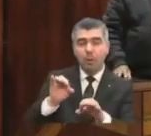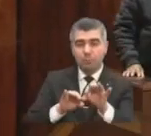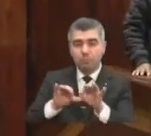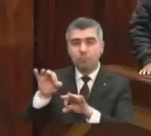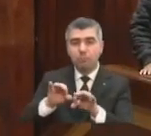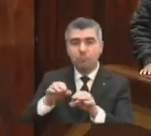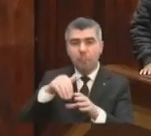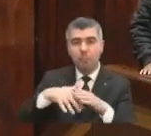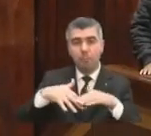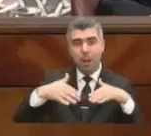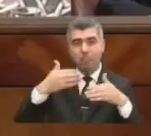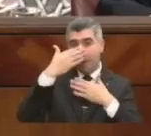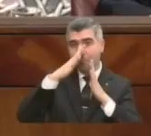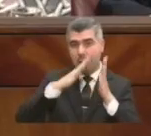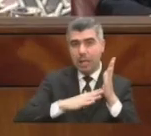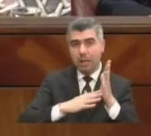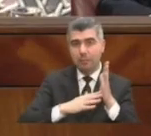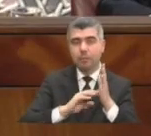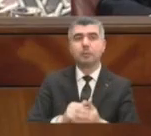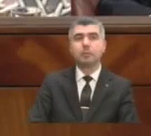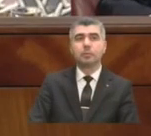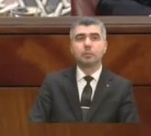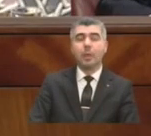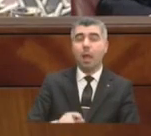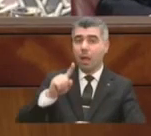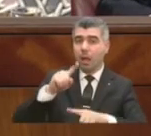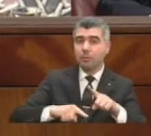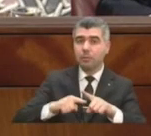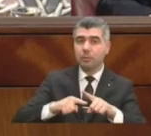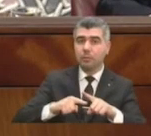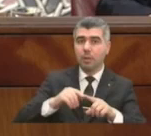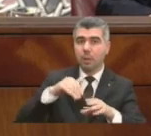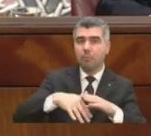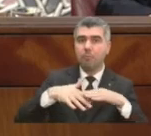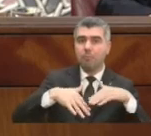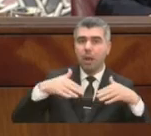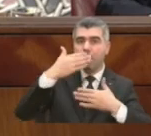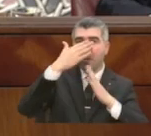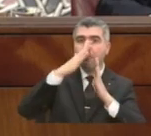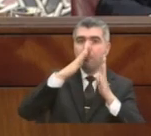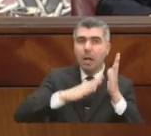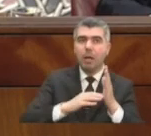للبرلمان المغربي يرفض البرلمان المغربي